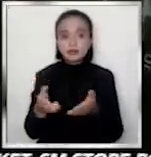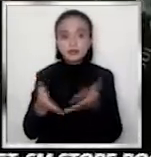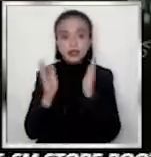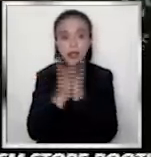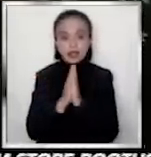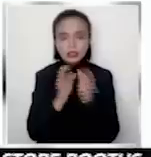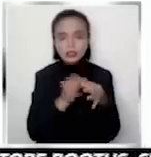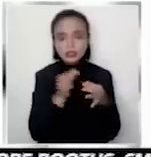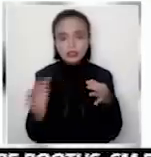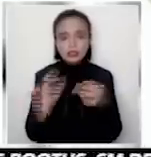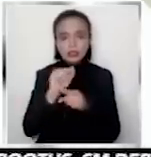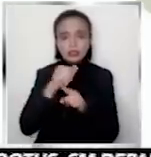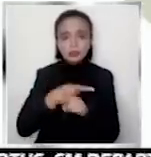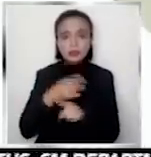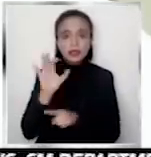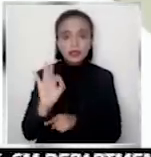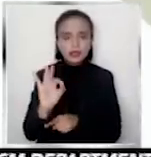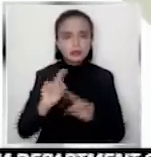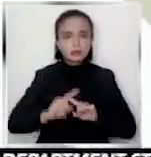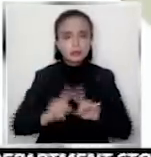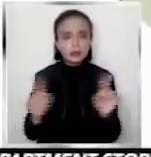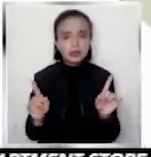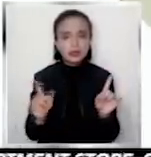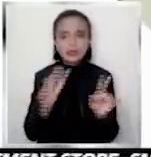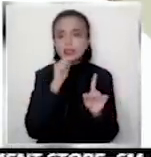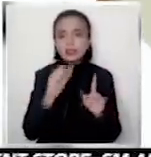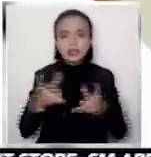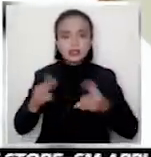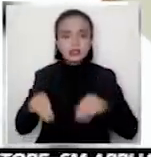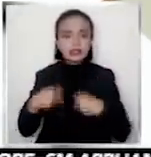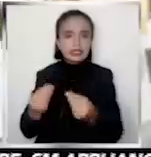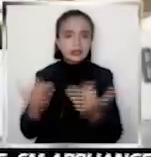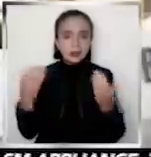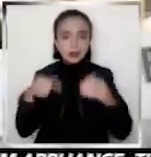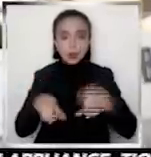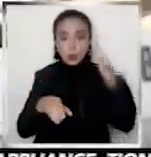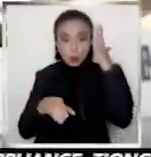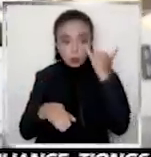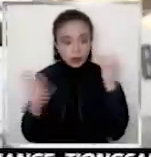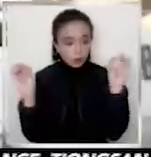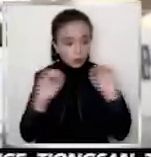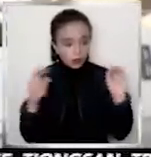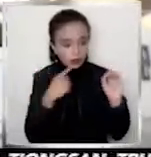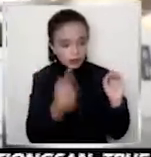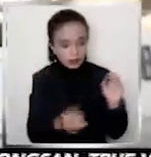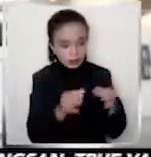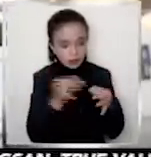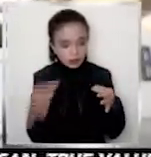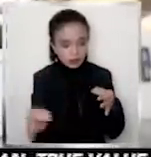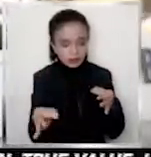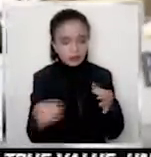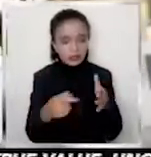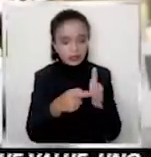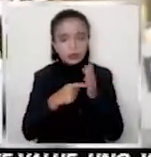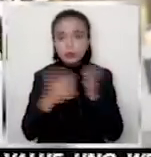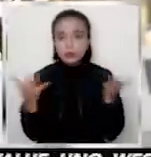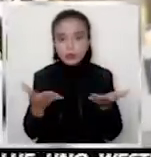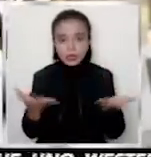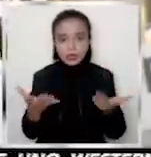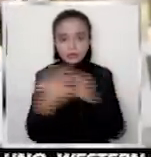9 ng kongresista pero di pa siya pinagbibigyan dahil walang nakasaad sa extension request kung saang bansa siya